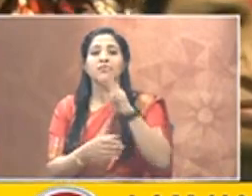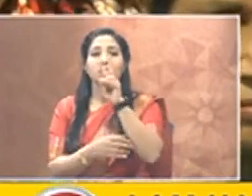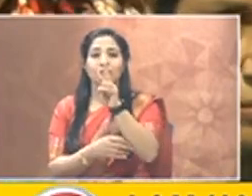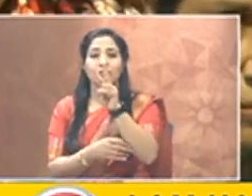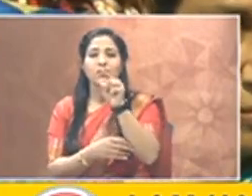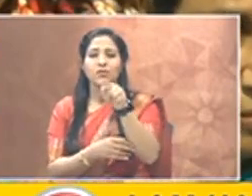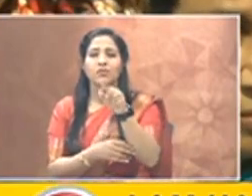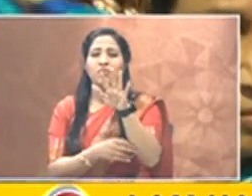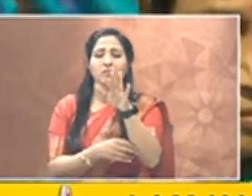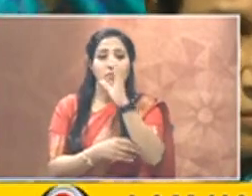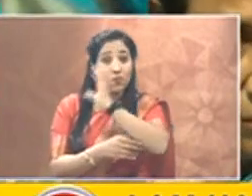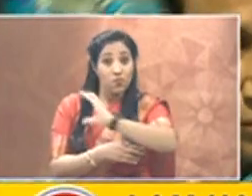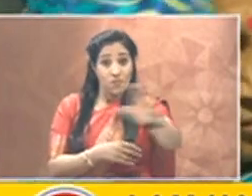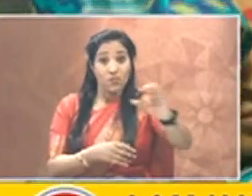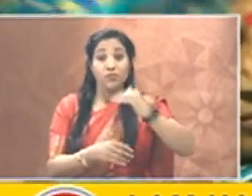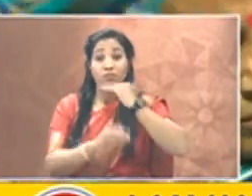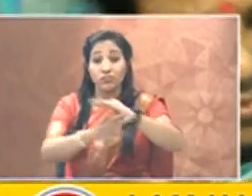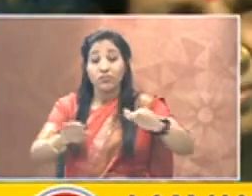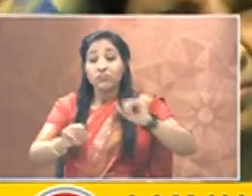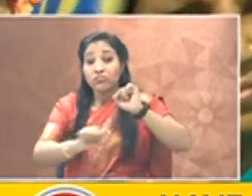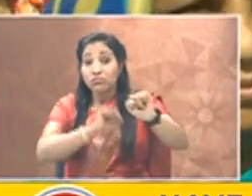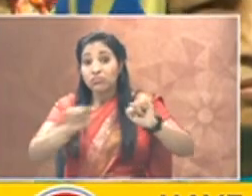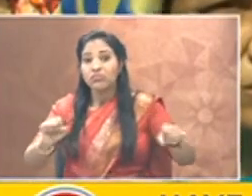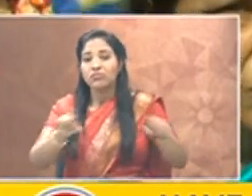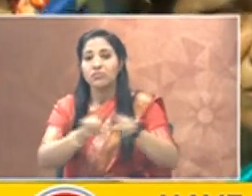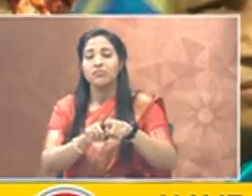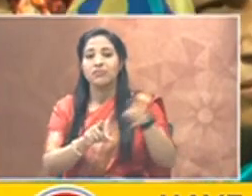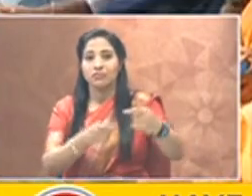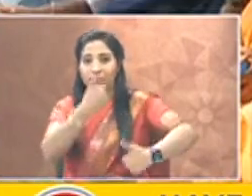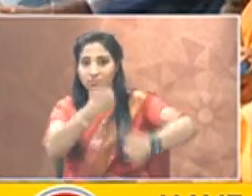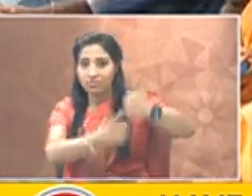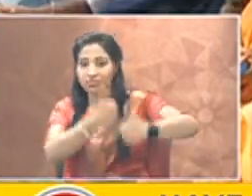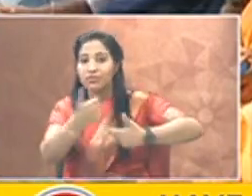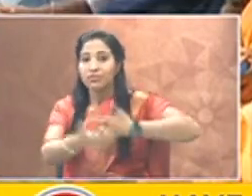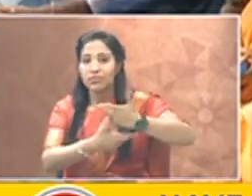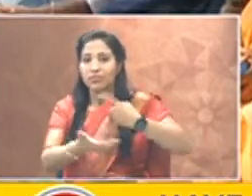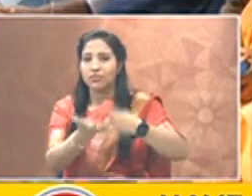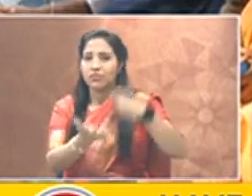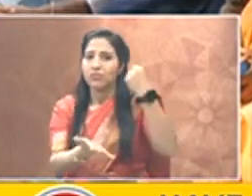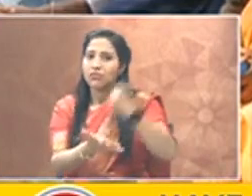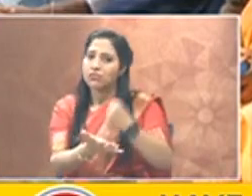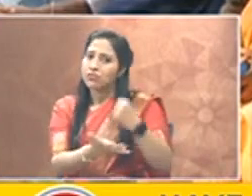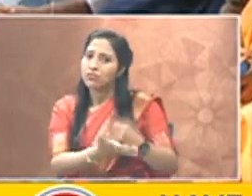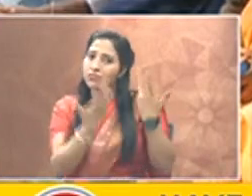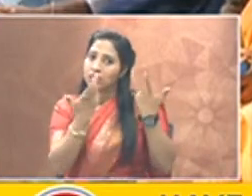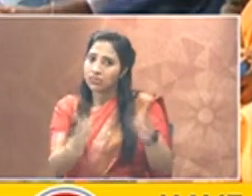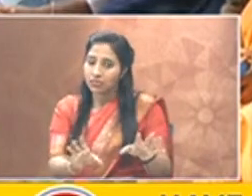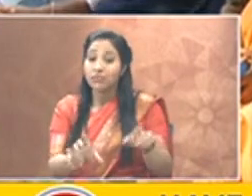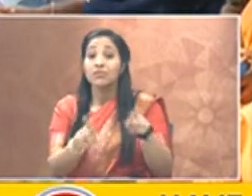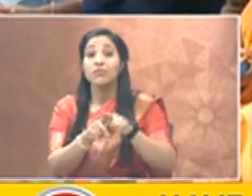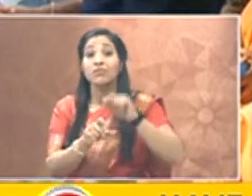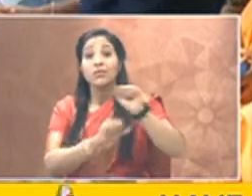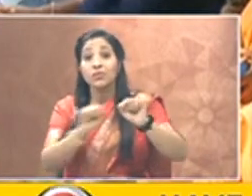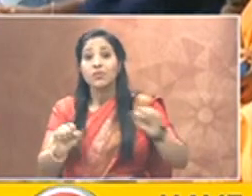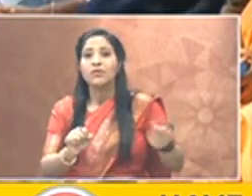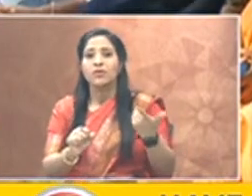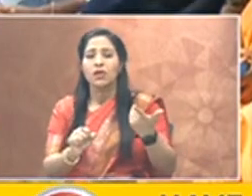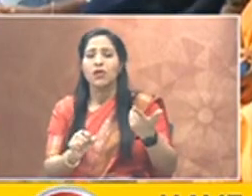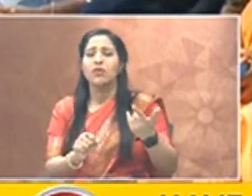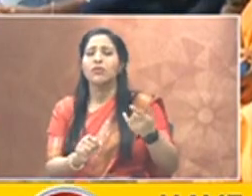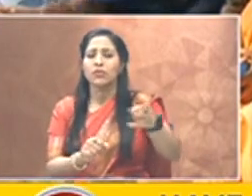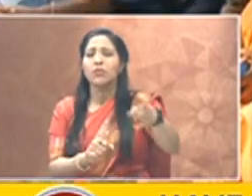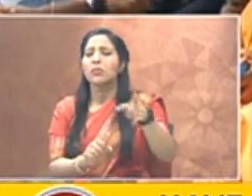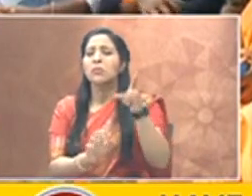2.25 करोड़ से अधिक विद्यार्थियों ने इसके लिए रजिस्ट्रेशन कराया है और अपने इनपुट भी दिए